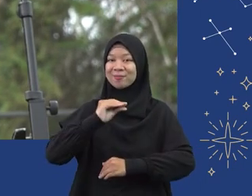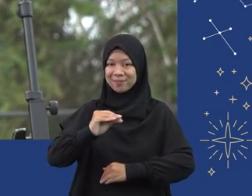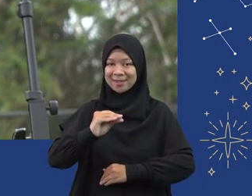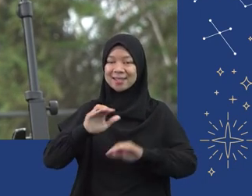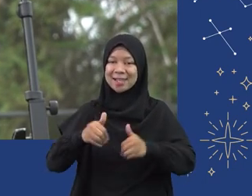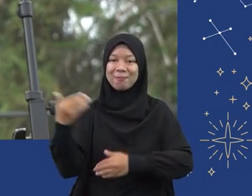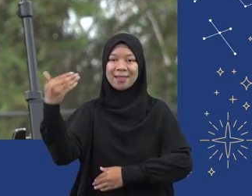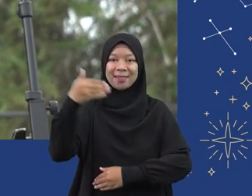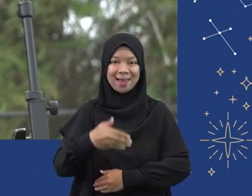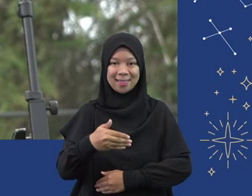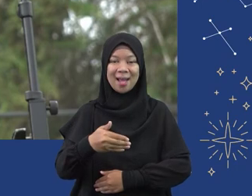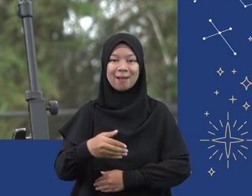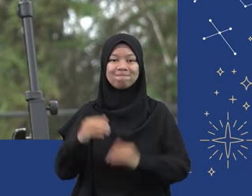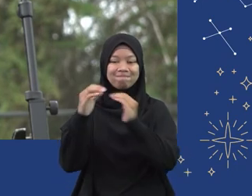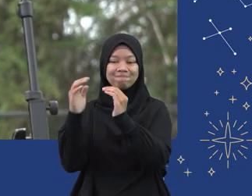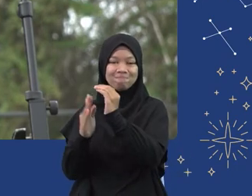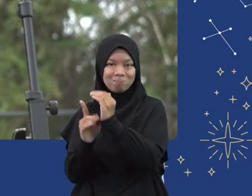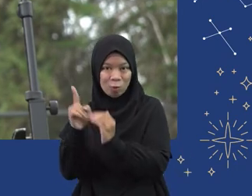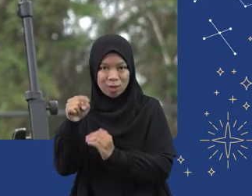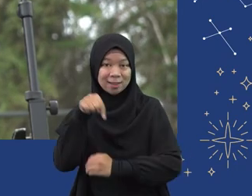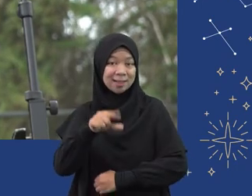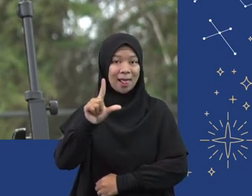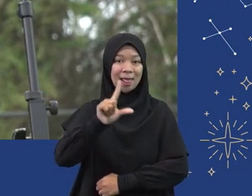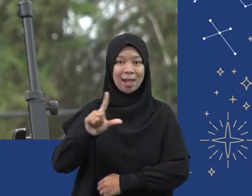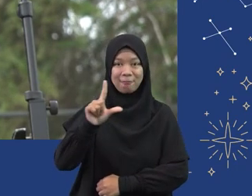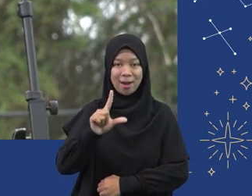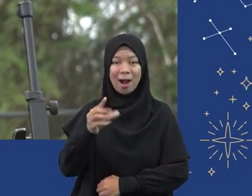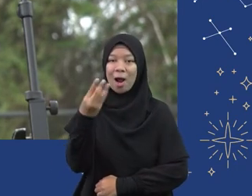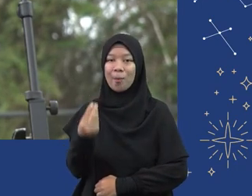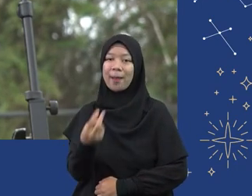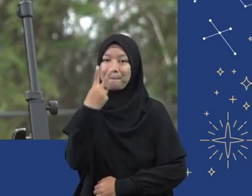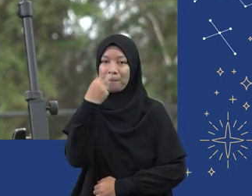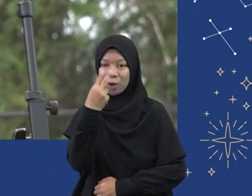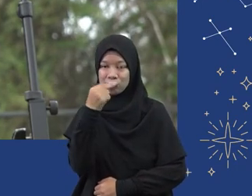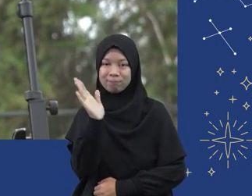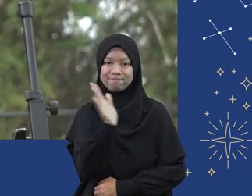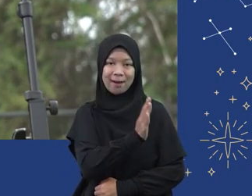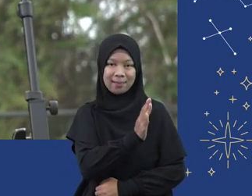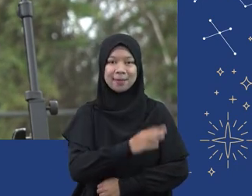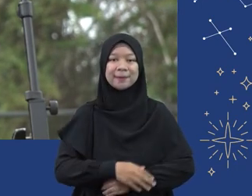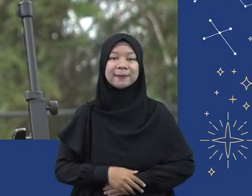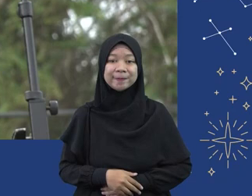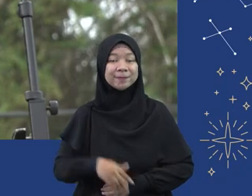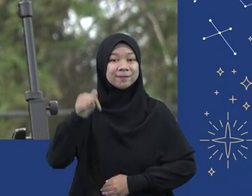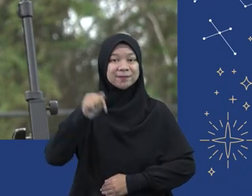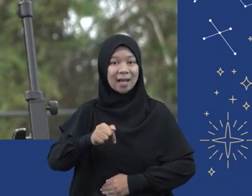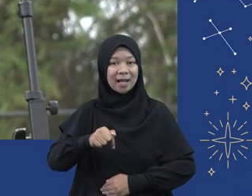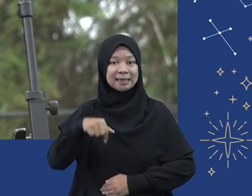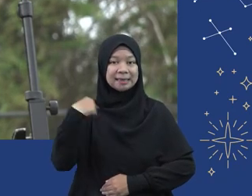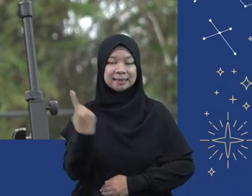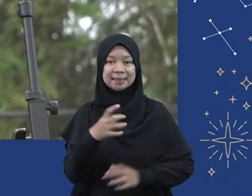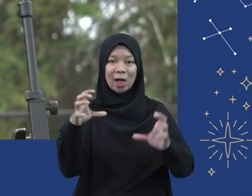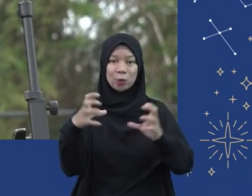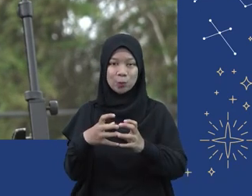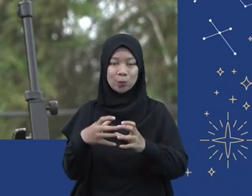selamat datang di observatorium bosca di Lembang Kabupaten Bandung Barat saat ini kita berkumpul